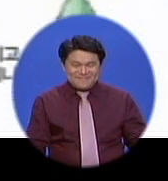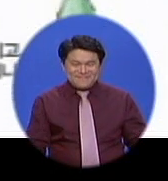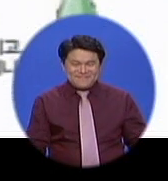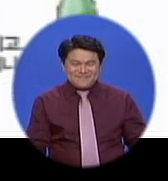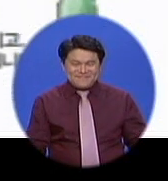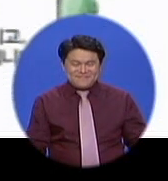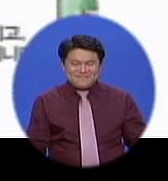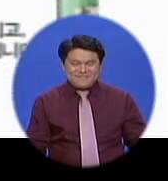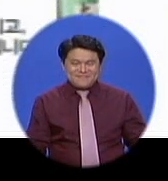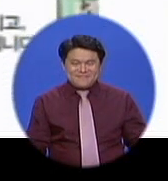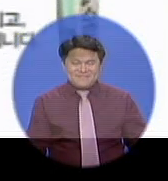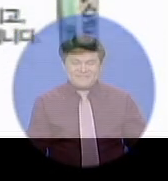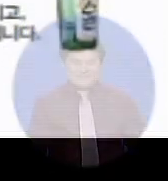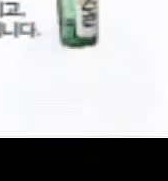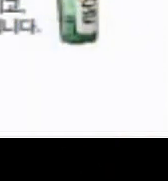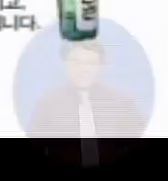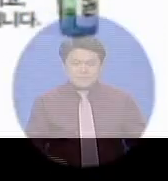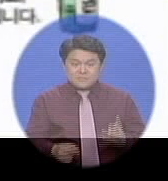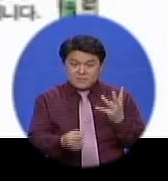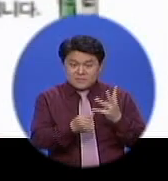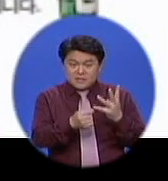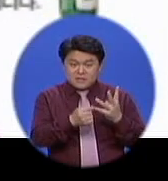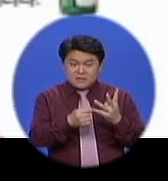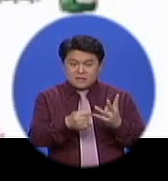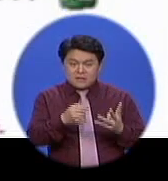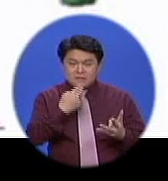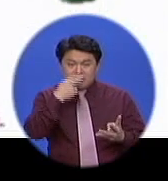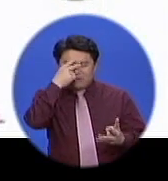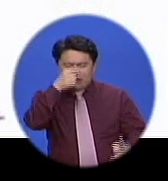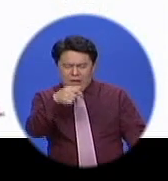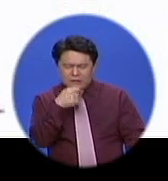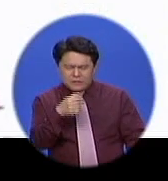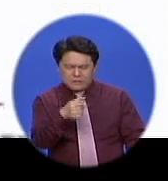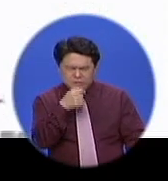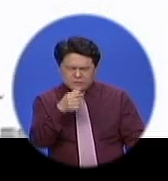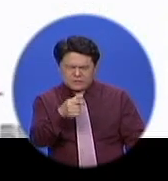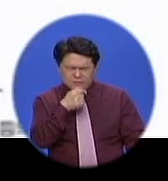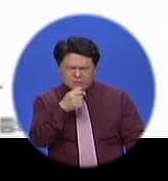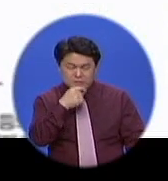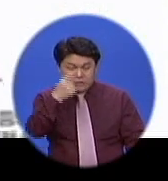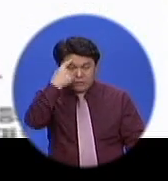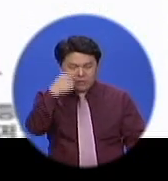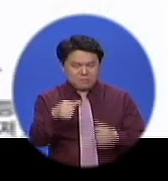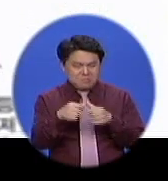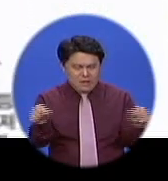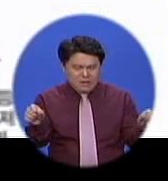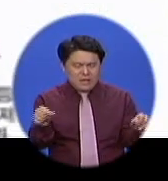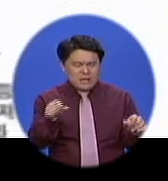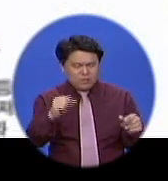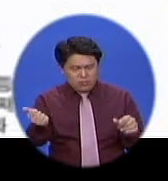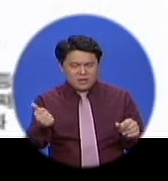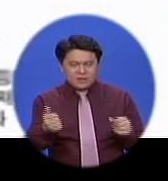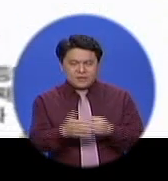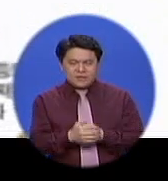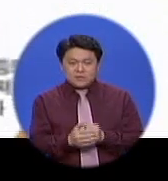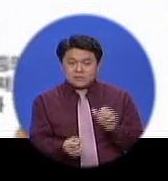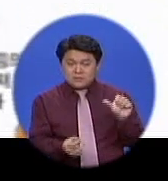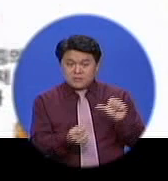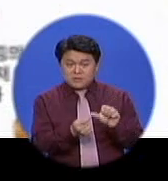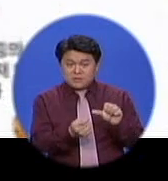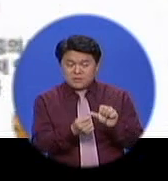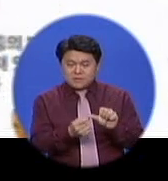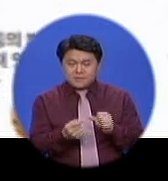아닐까요? 네 번째, 과도한 음주는 당신의 뇌도 삼킵니다. 다섯